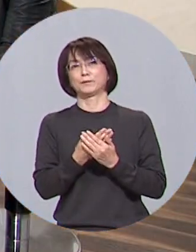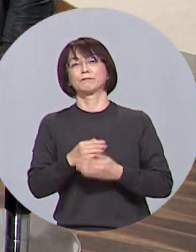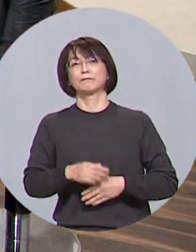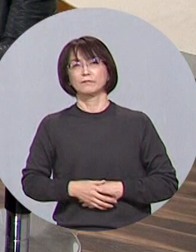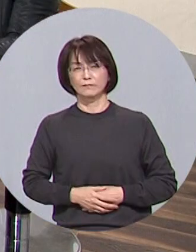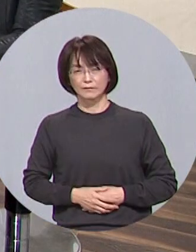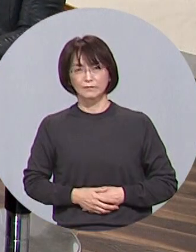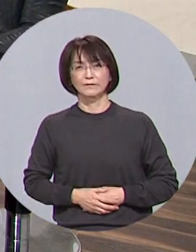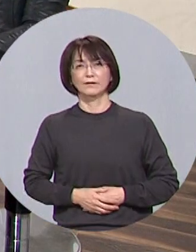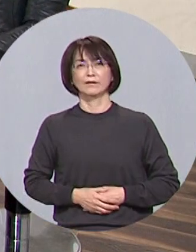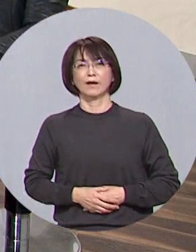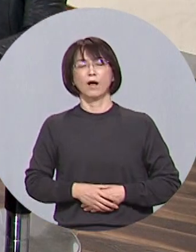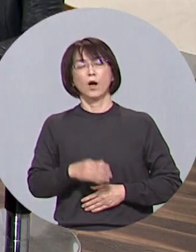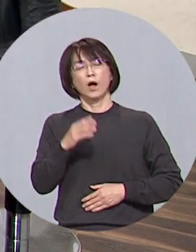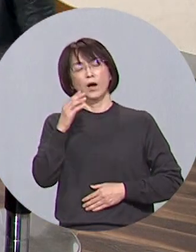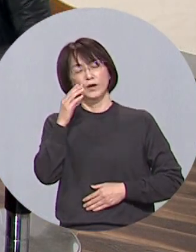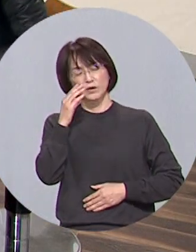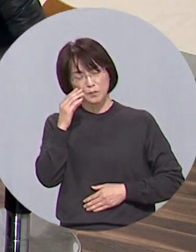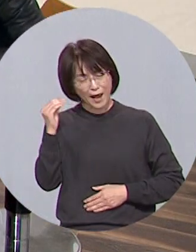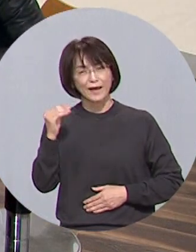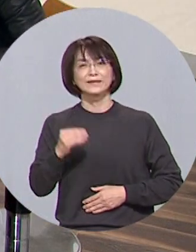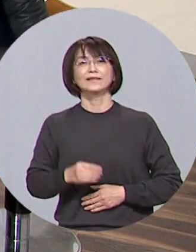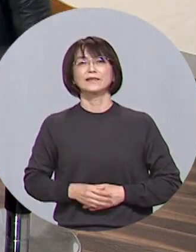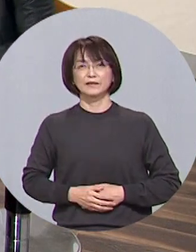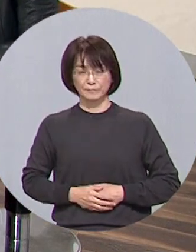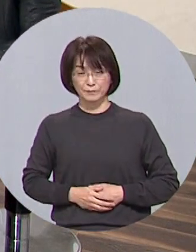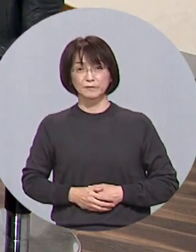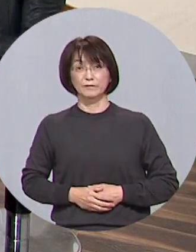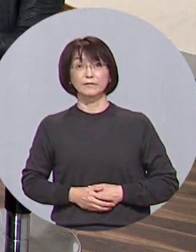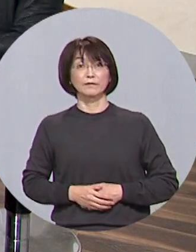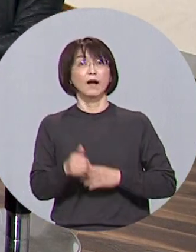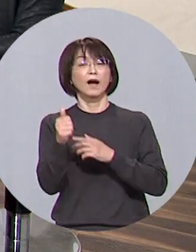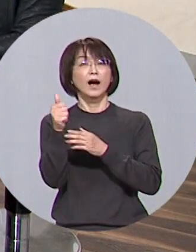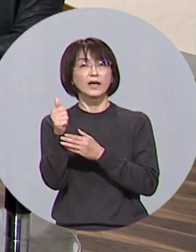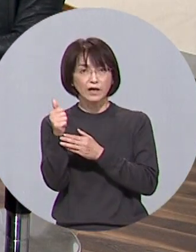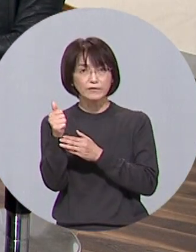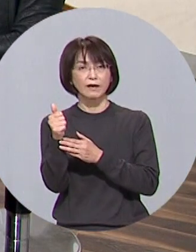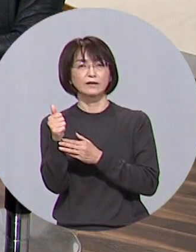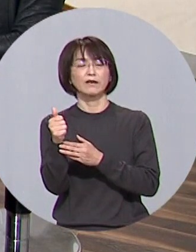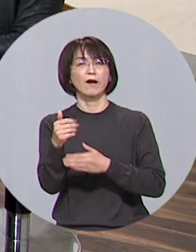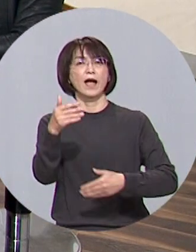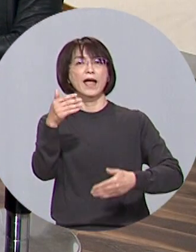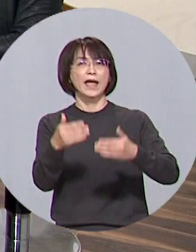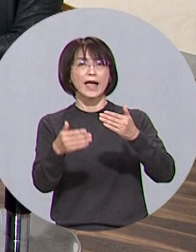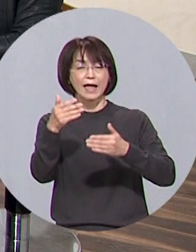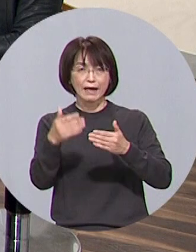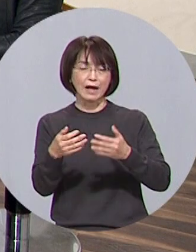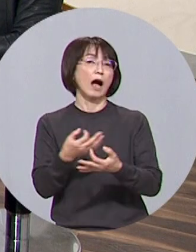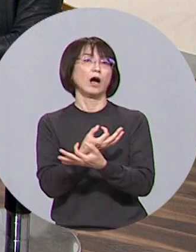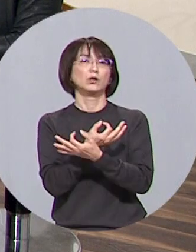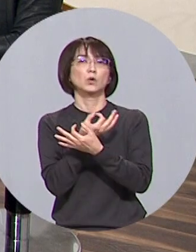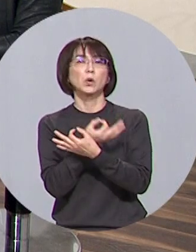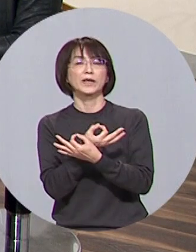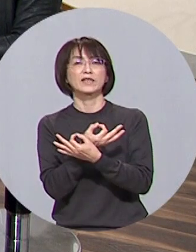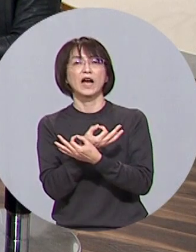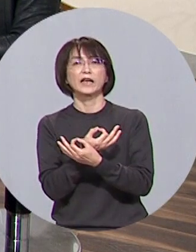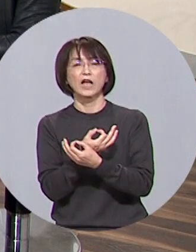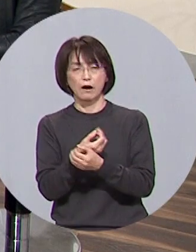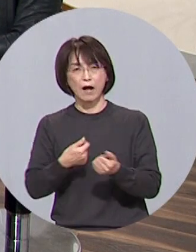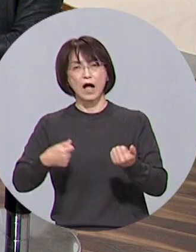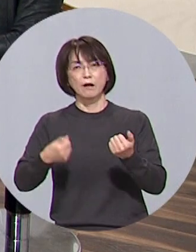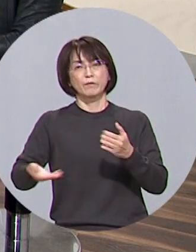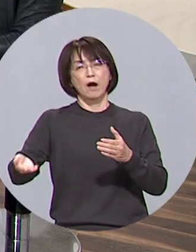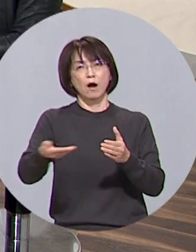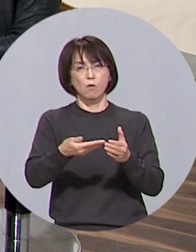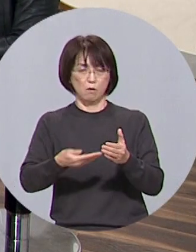わー素敵、 いや素敵、 そんな花輪さんにはその映画飛んで埼玉琵琶湖より愛を込めての